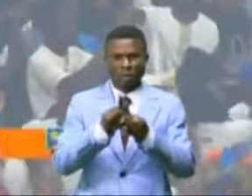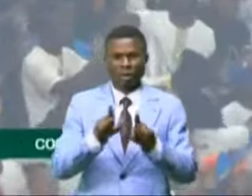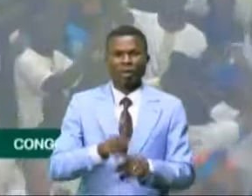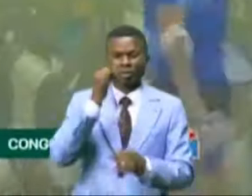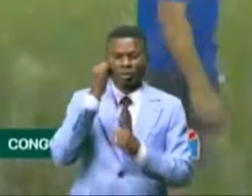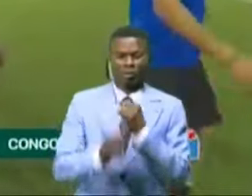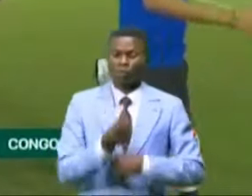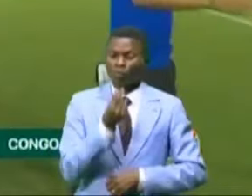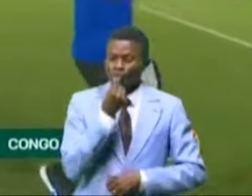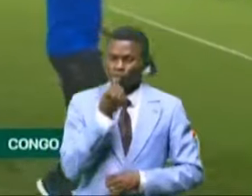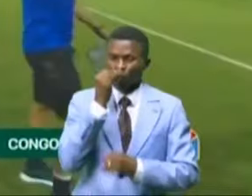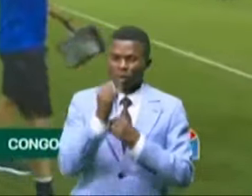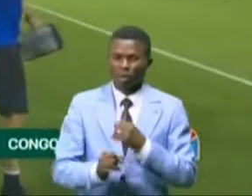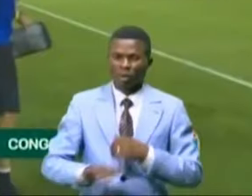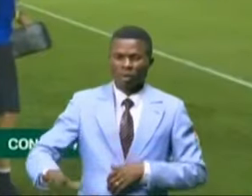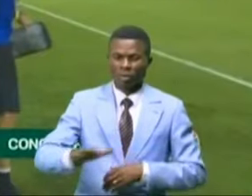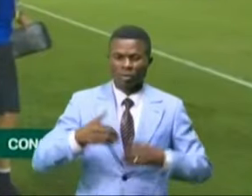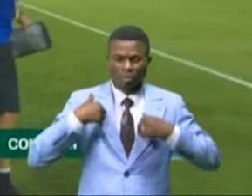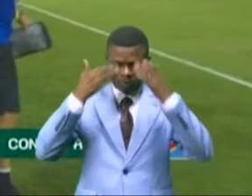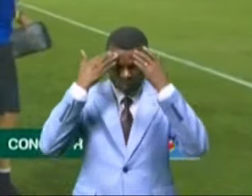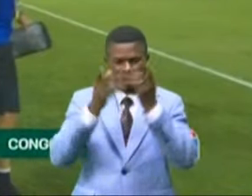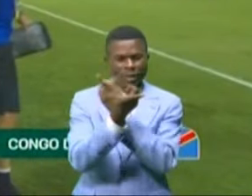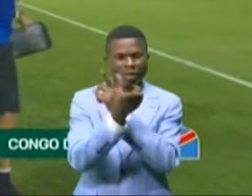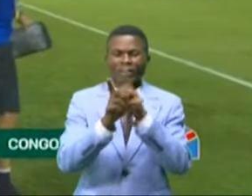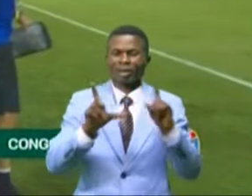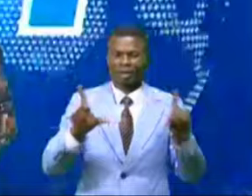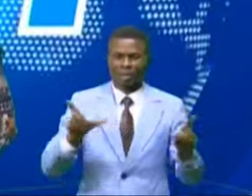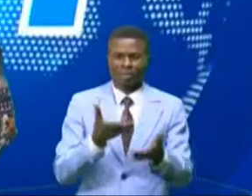final de l'arbitre égyptien, c'était la libération.